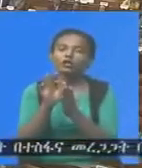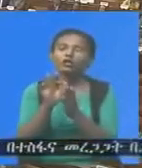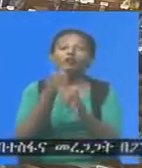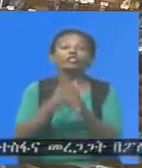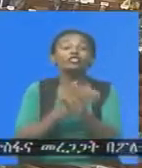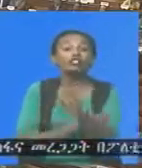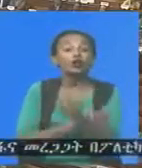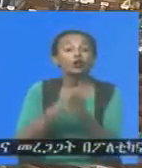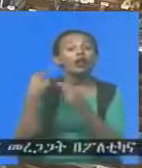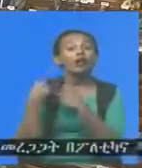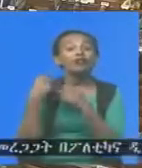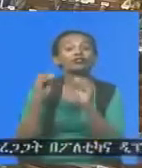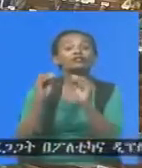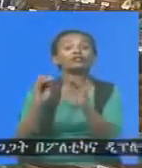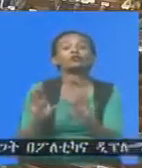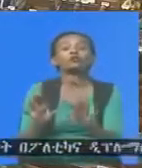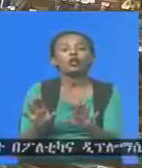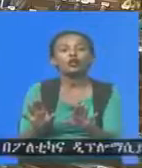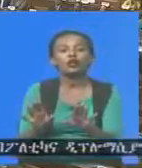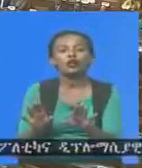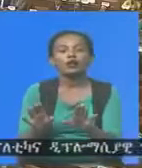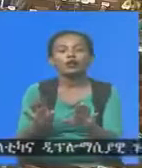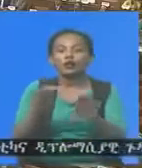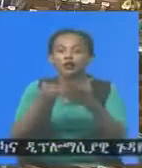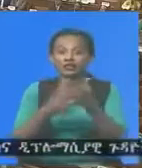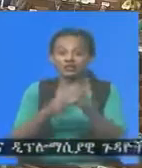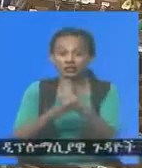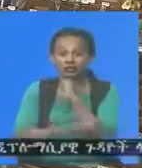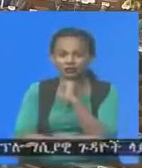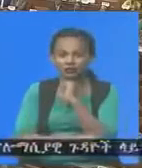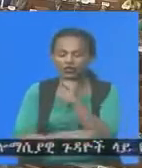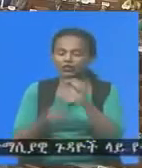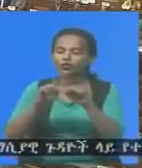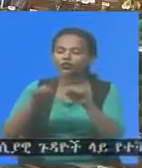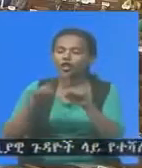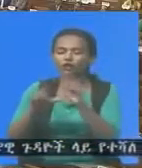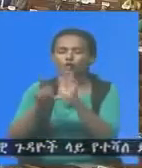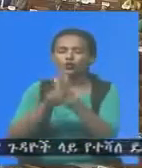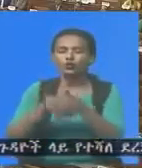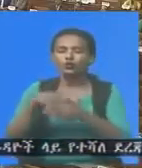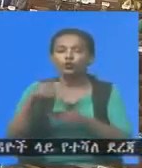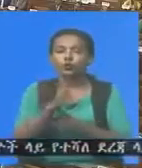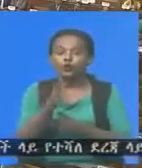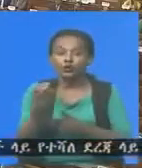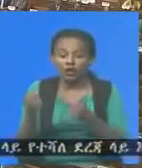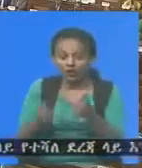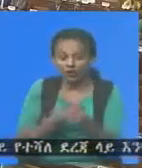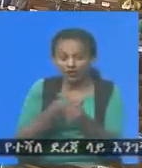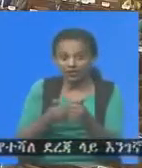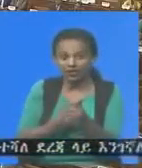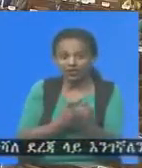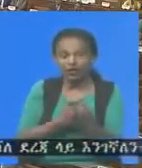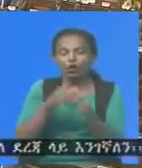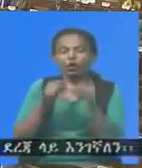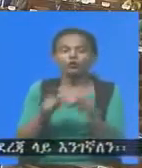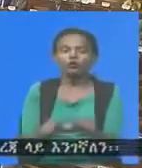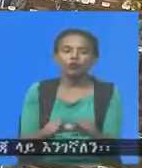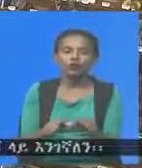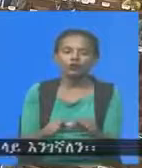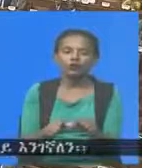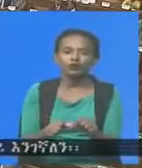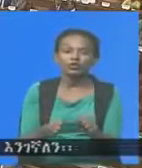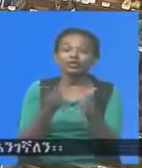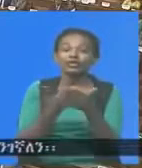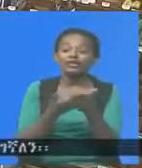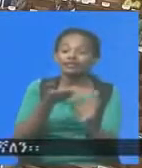በተሻሻለው ኃላፊነት ተሰጥቷል። በዚህ መሰረት የተለያዩ ህጎችን በማውጣትና በመከታተል ቆይቷል።